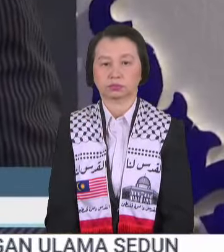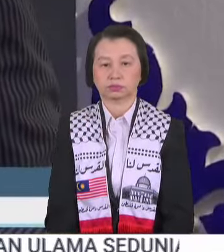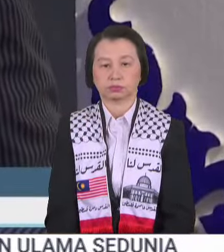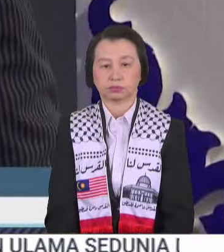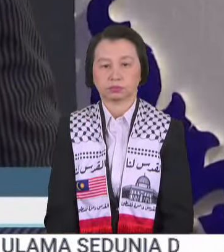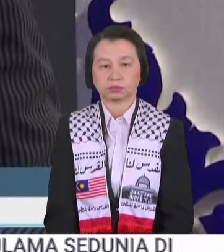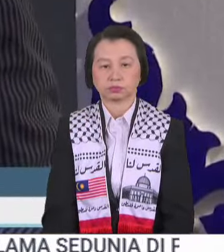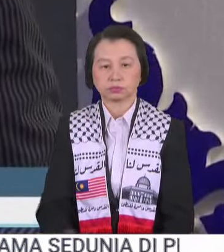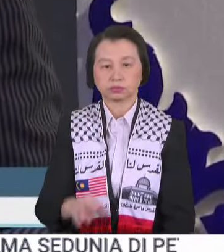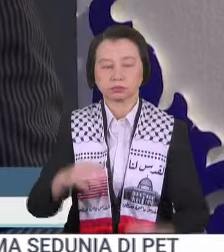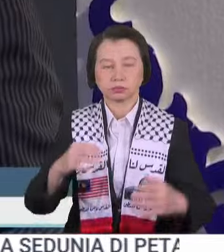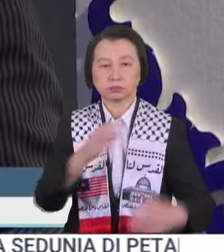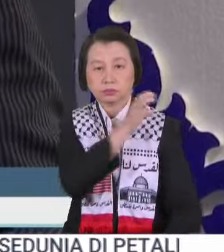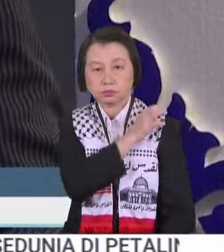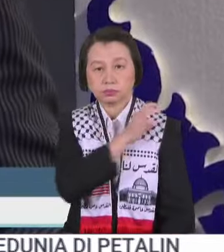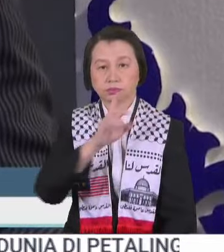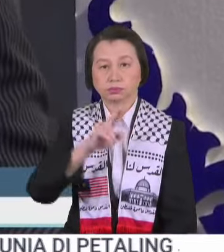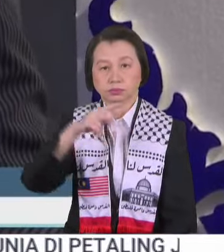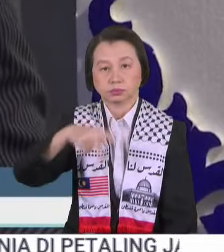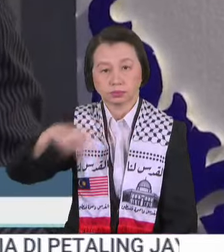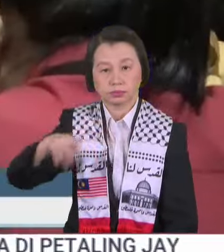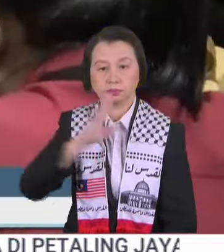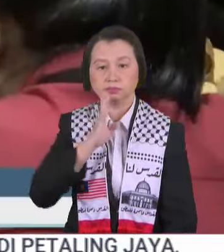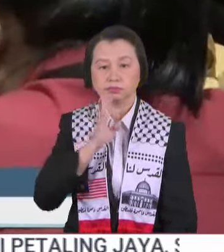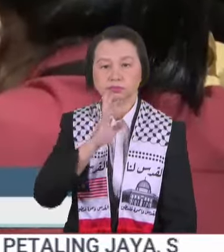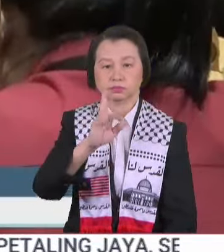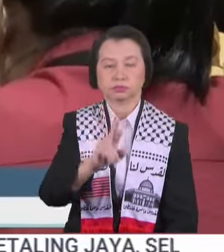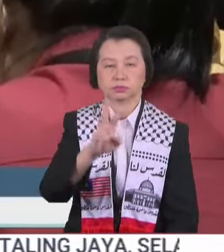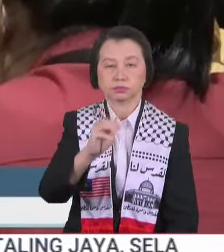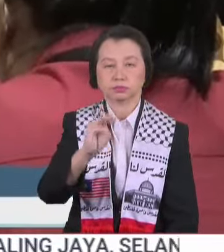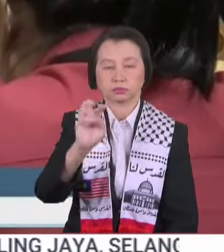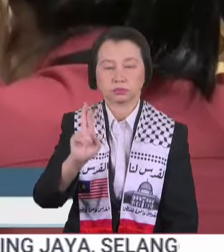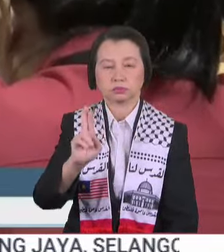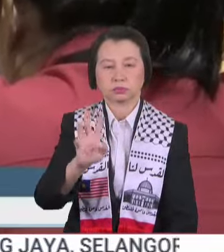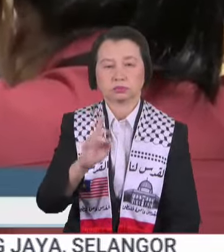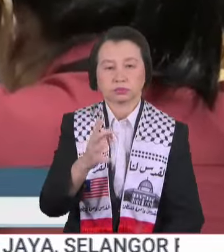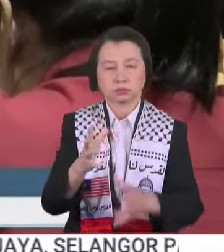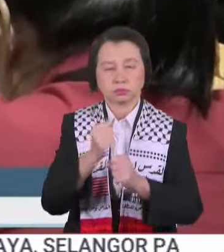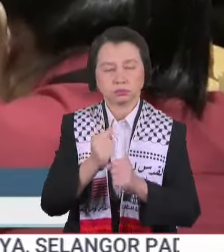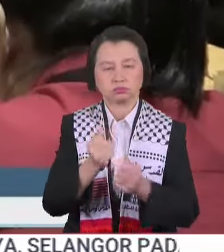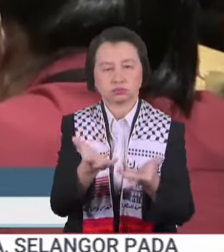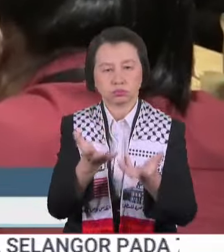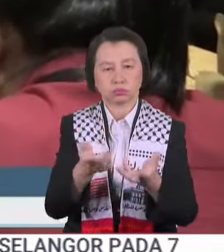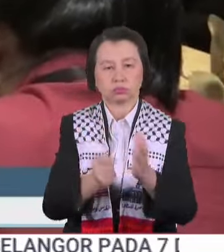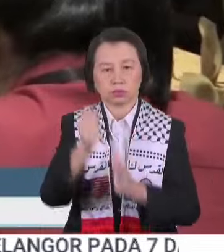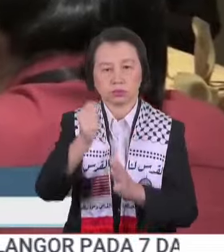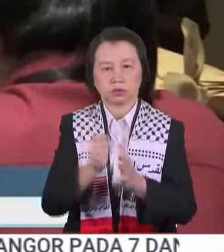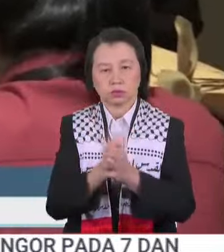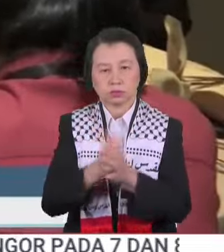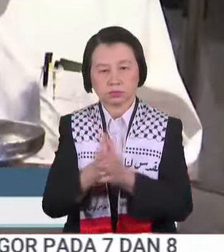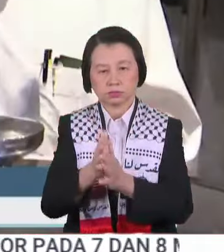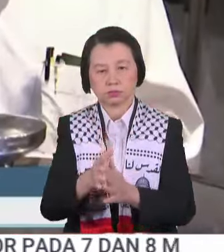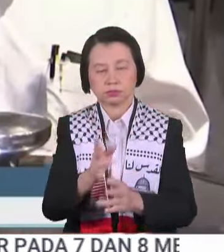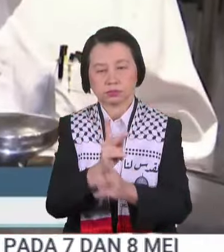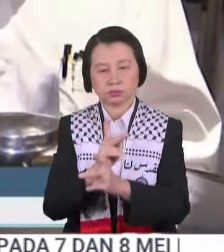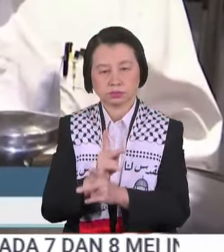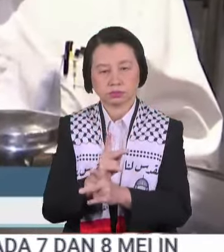Pengerusi LPPB Datuk Mas Yung Banah berkata RMR mendapat permintaan yang tinggi dan pihaknya berusaha memenuhi permintaan